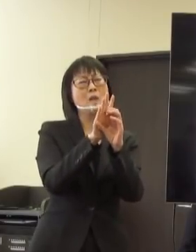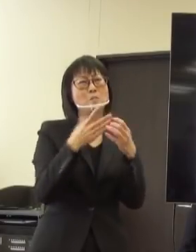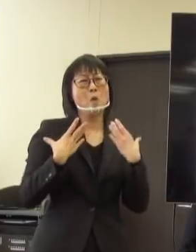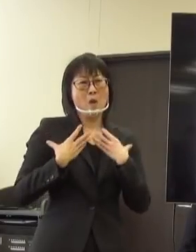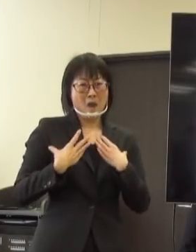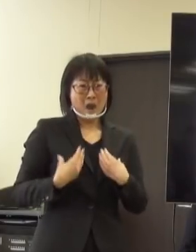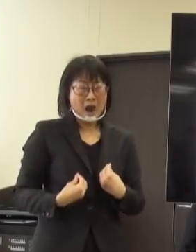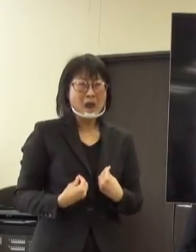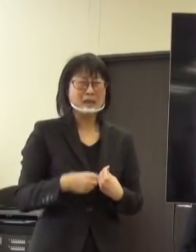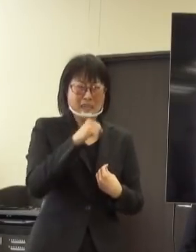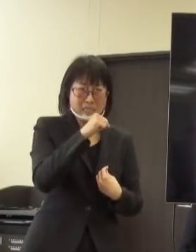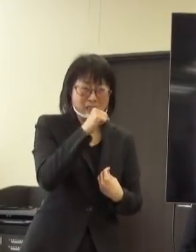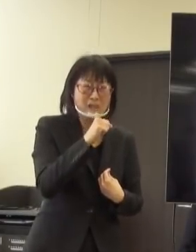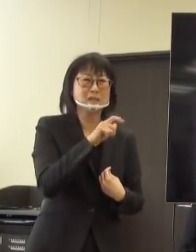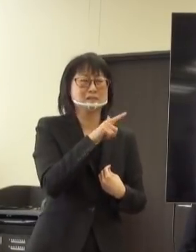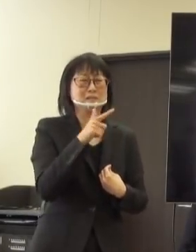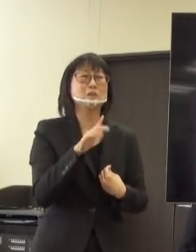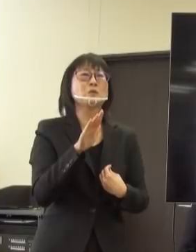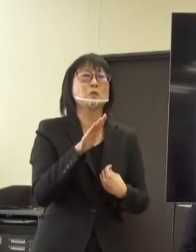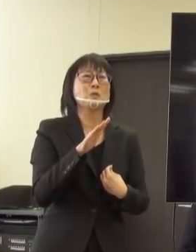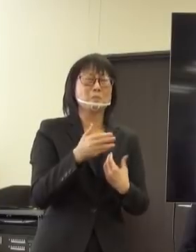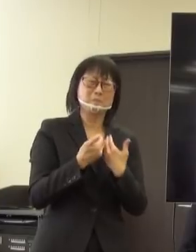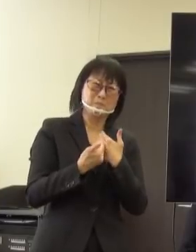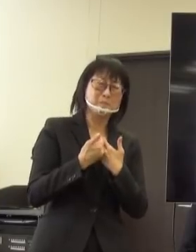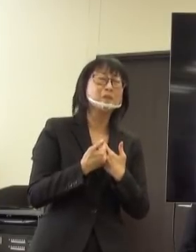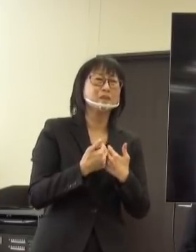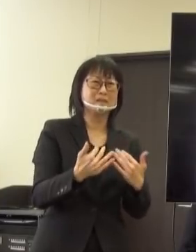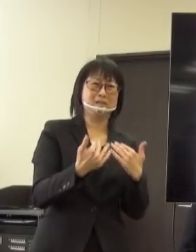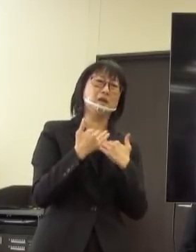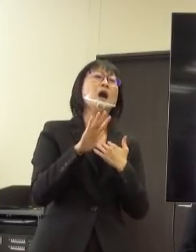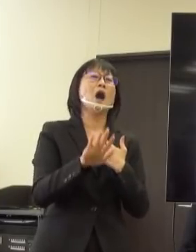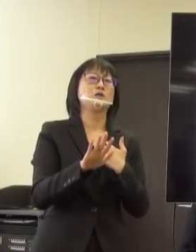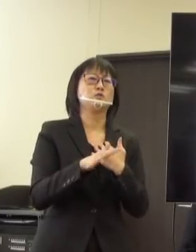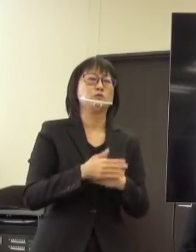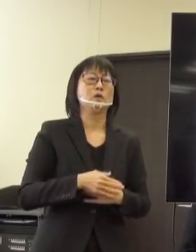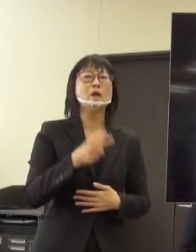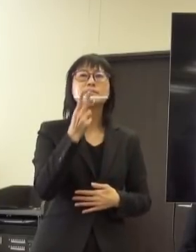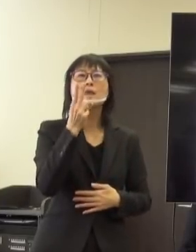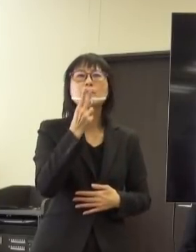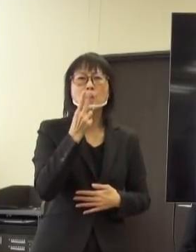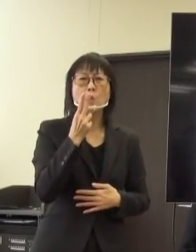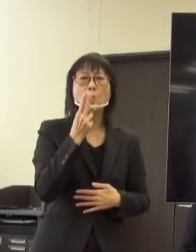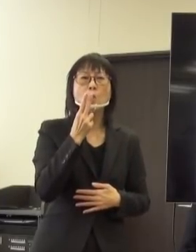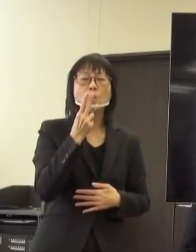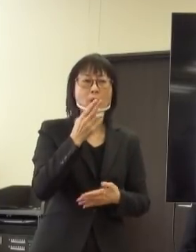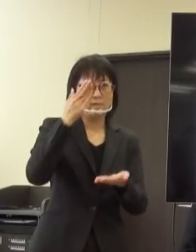そういうことでできることとできないこと、タバコなんかはすぐやめられますよね。